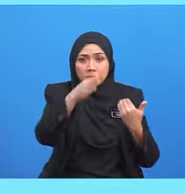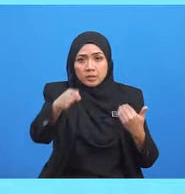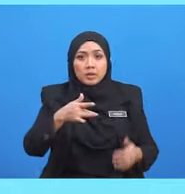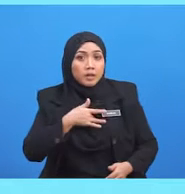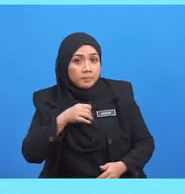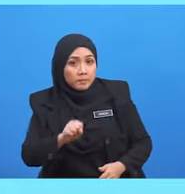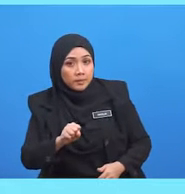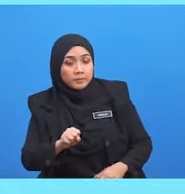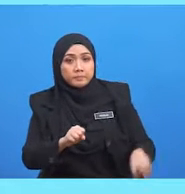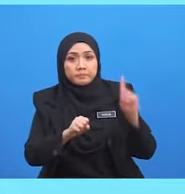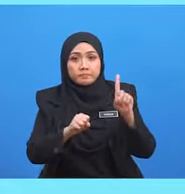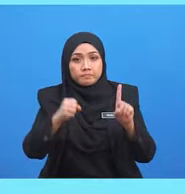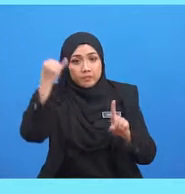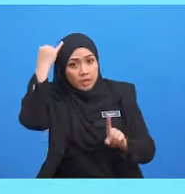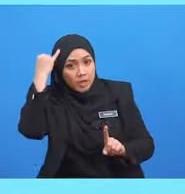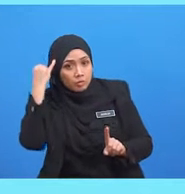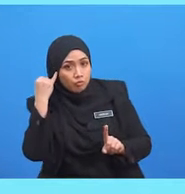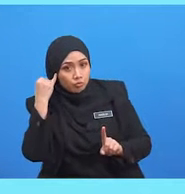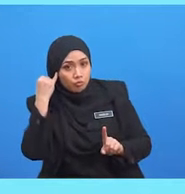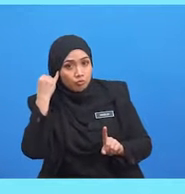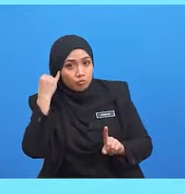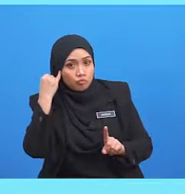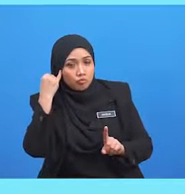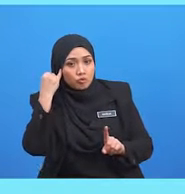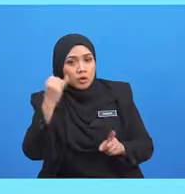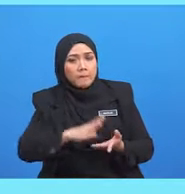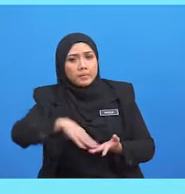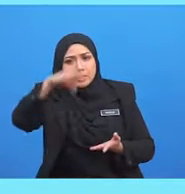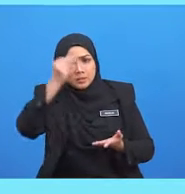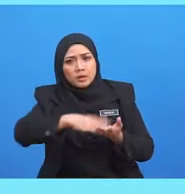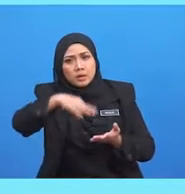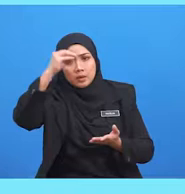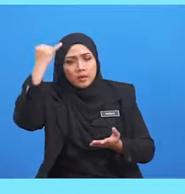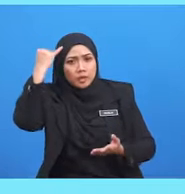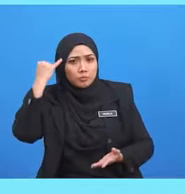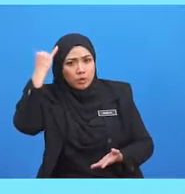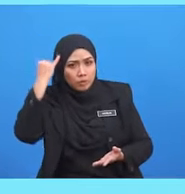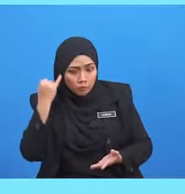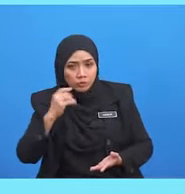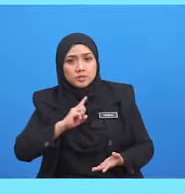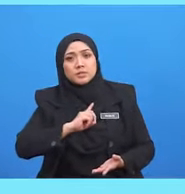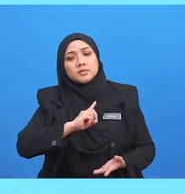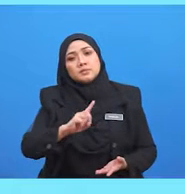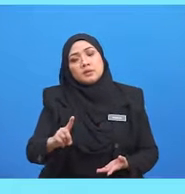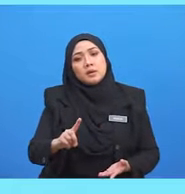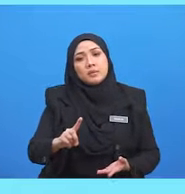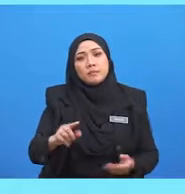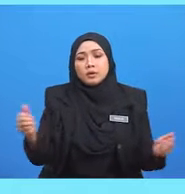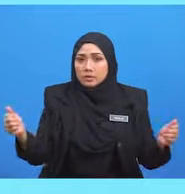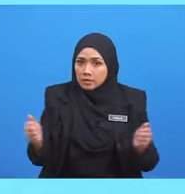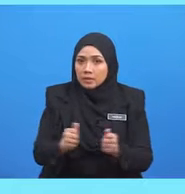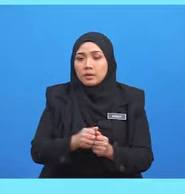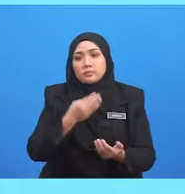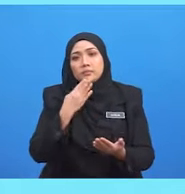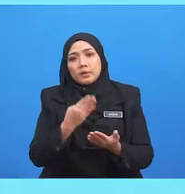pertama, ilmu, iaitu mendalami ilmu akidah Islam supaya dapat mendalami batas-batas